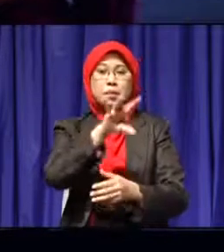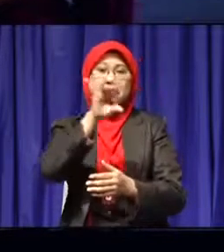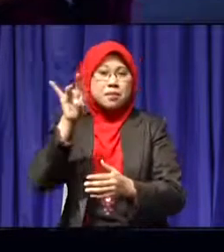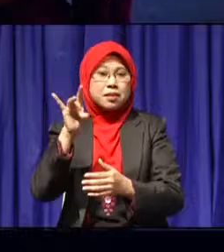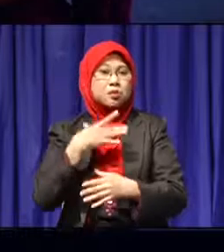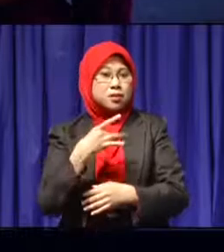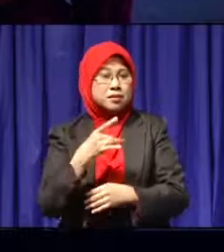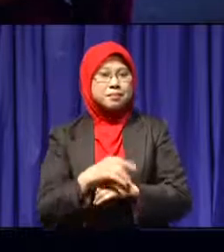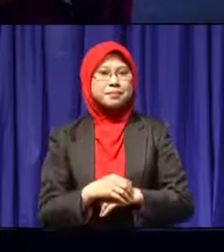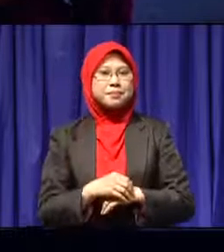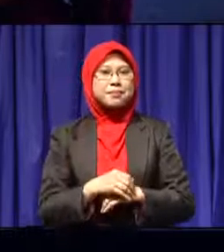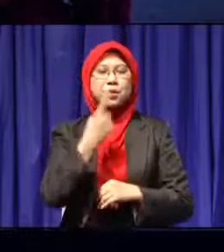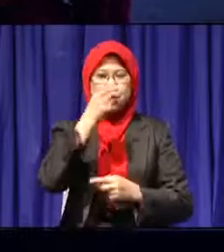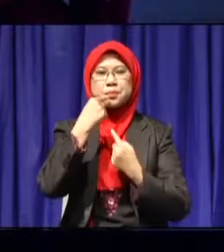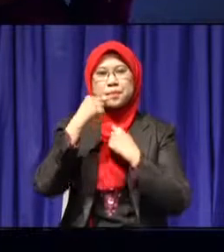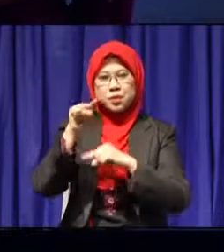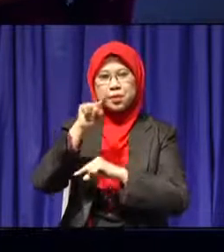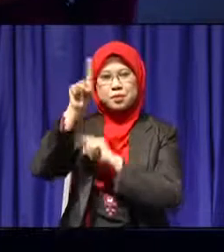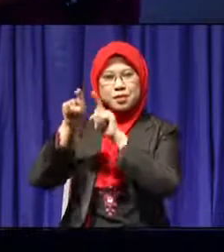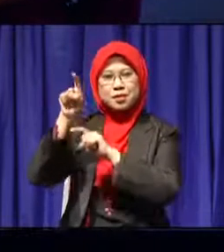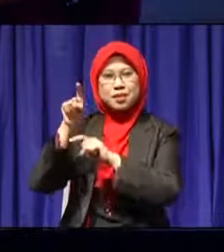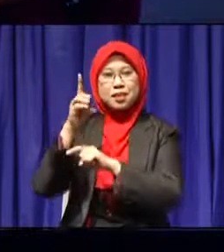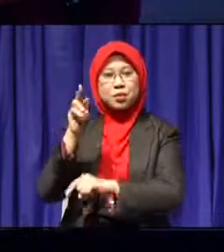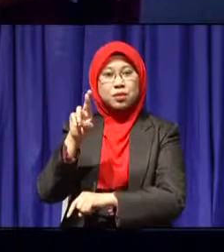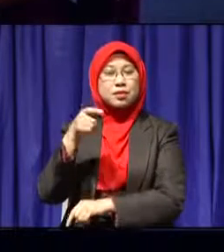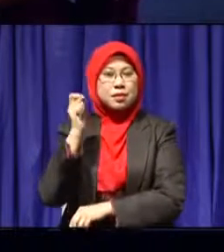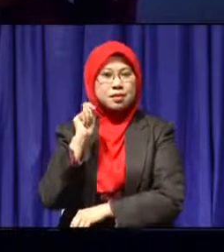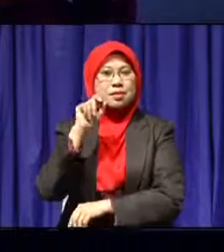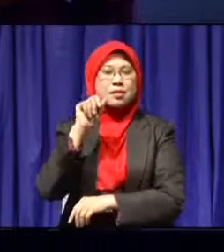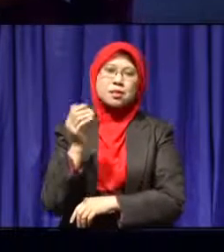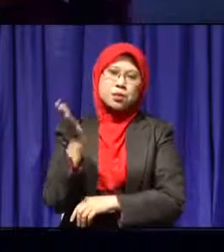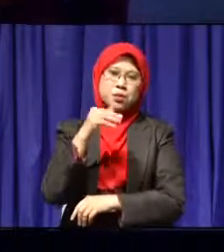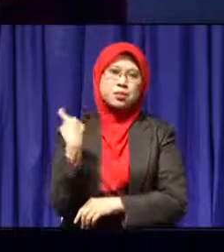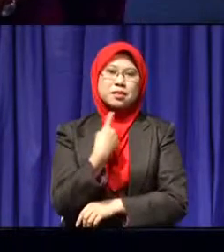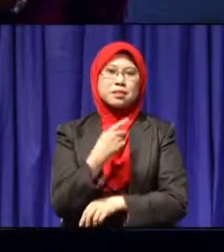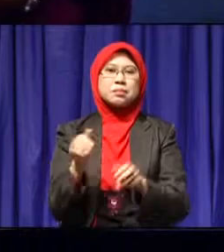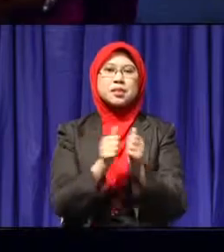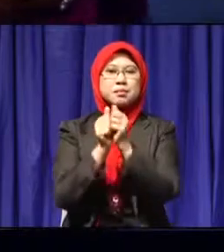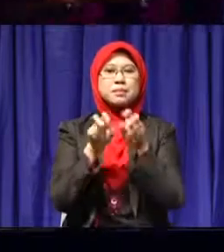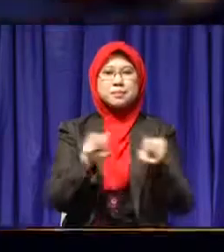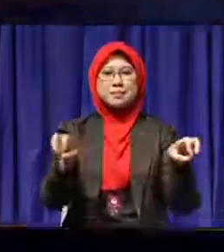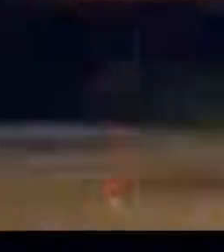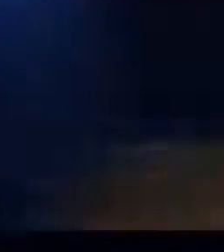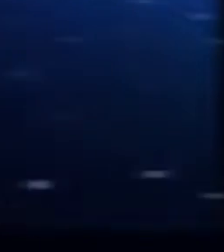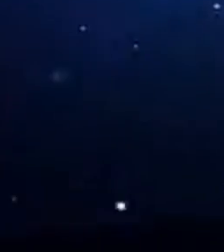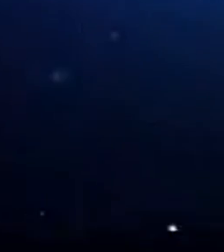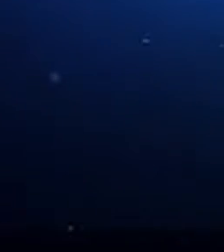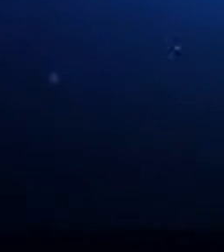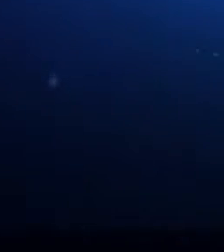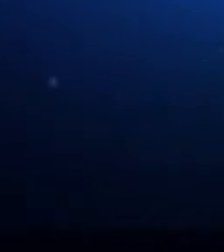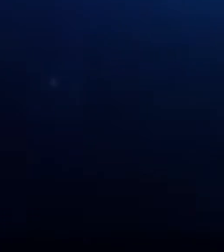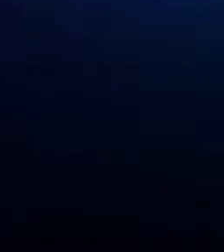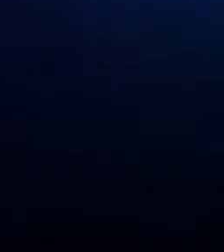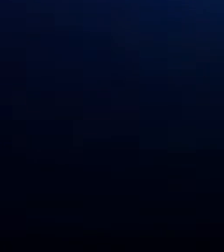Oke untuk menjawab kepada kita bersama dengan ngomong